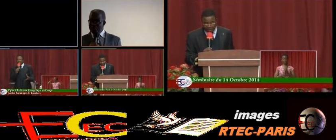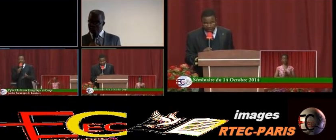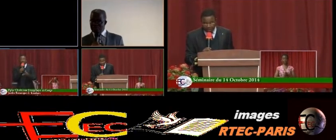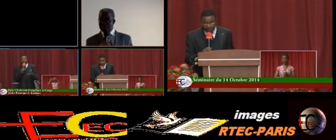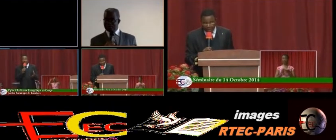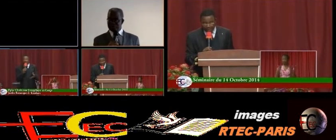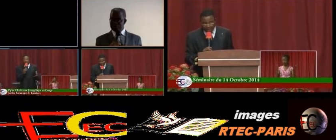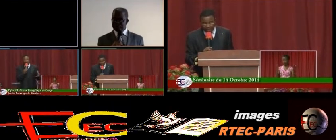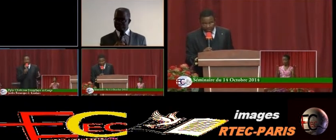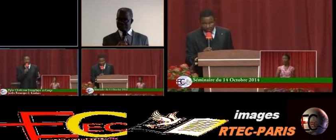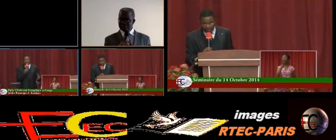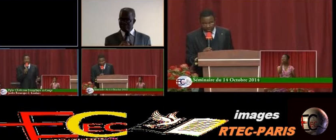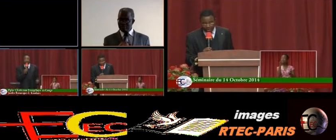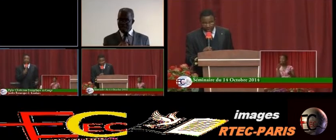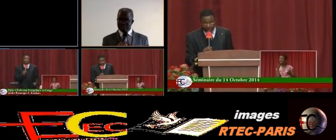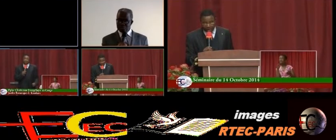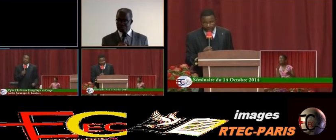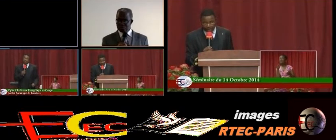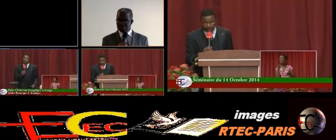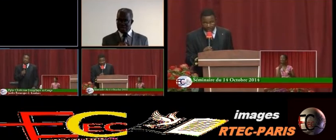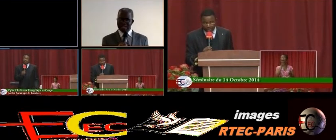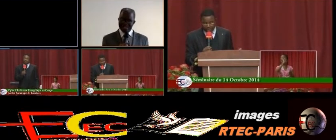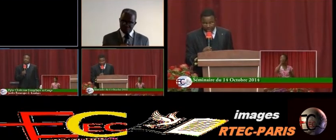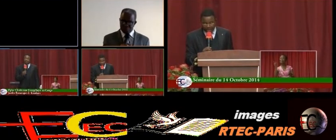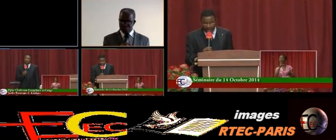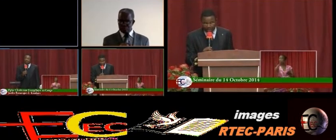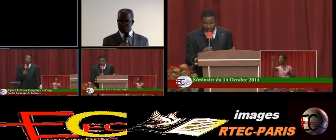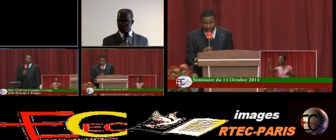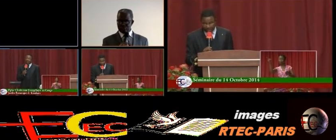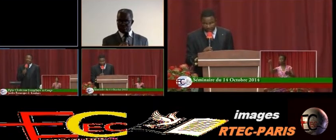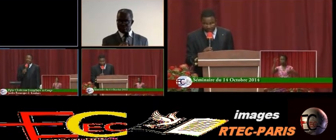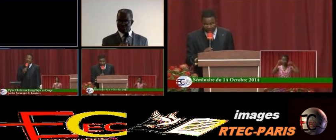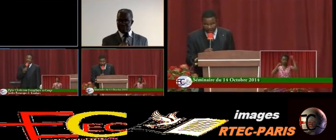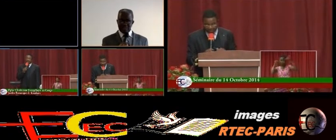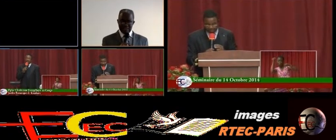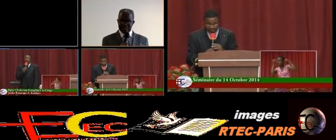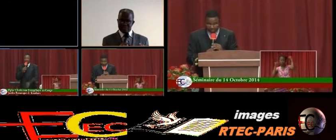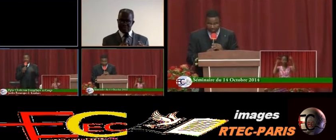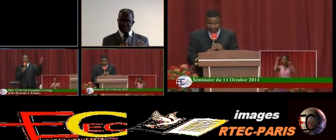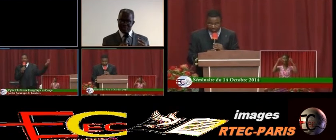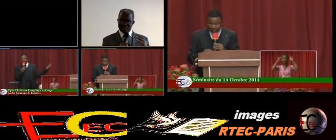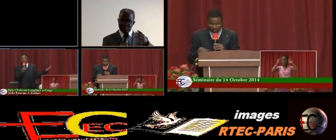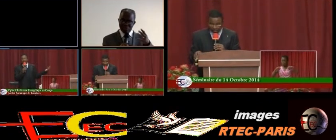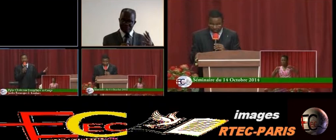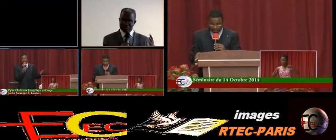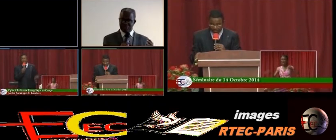Qui de vous, par ses inquiétudes, peut ajouter une coudée à la durée de sa vie?